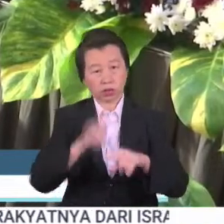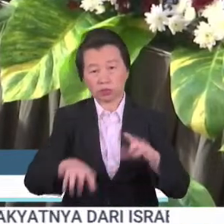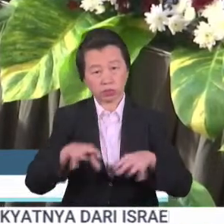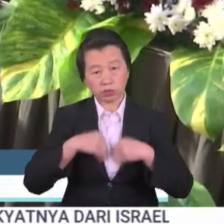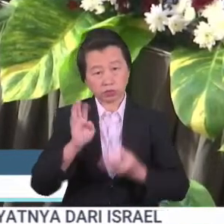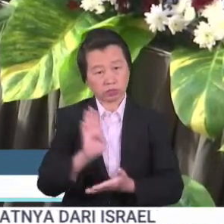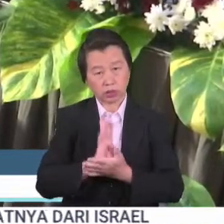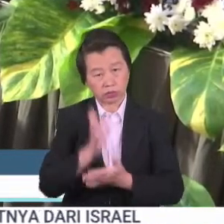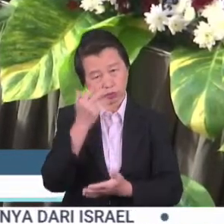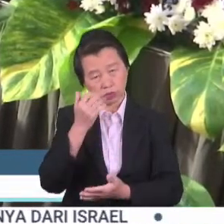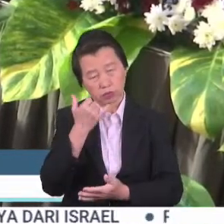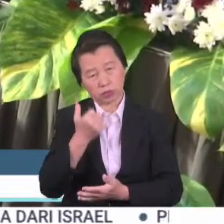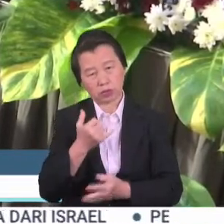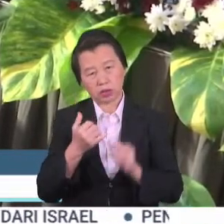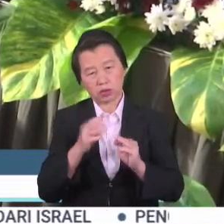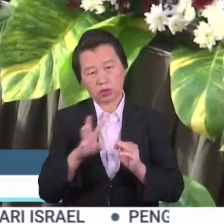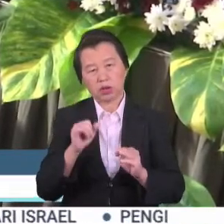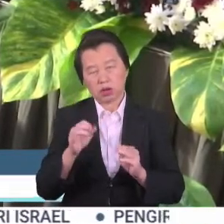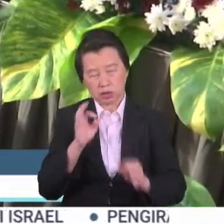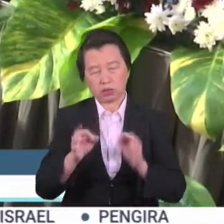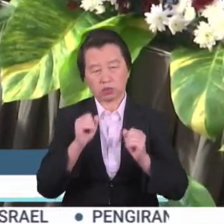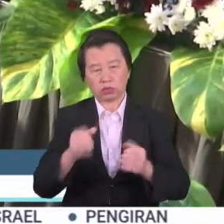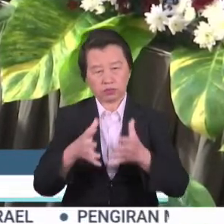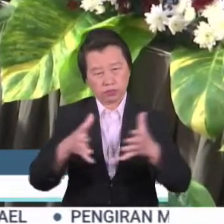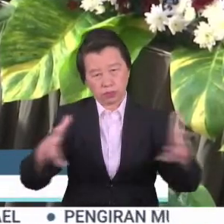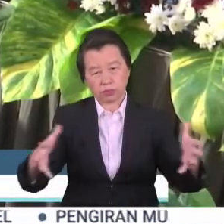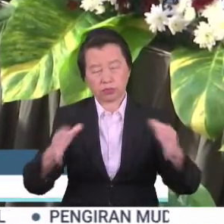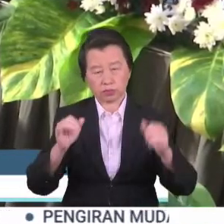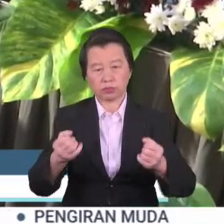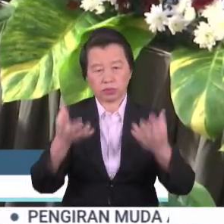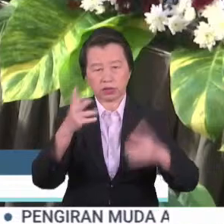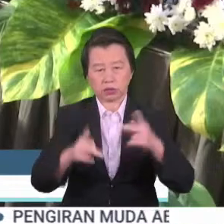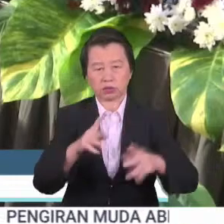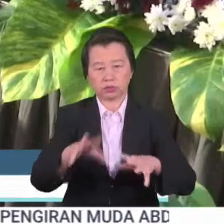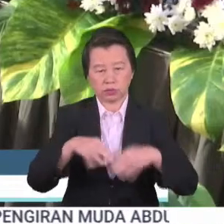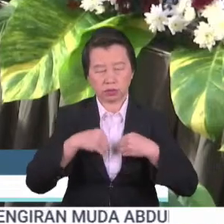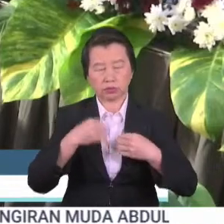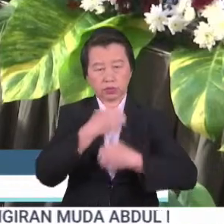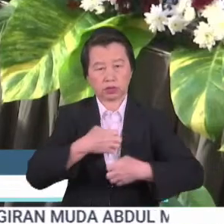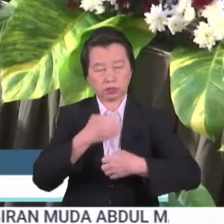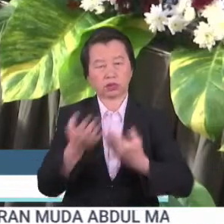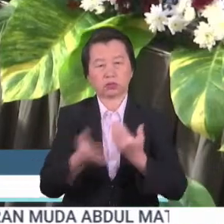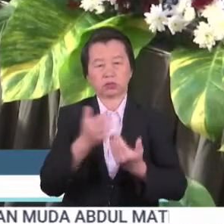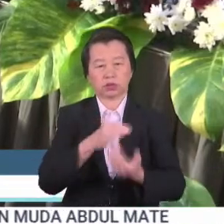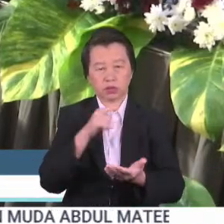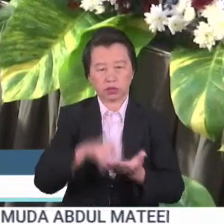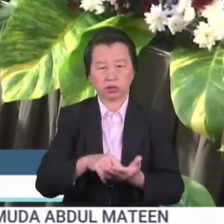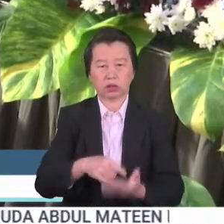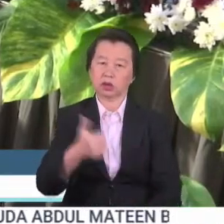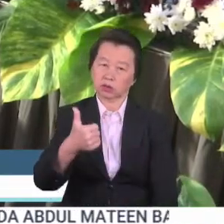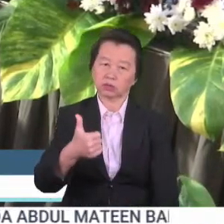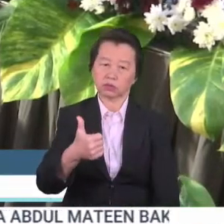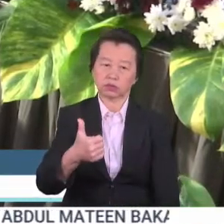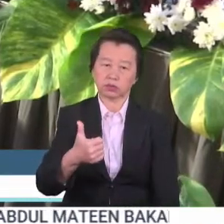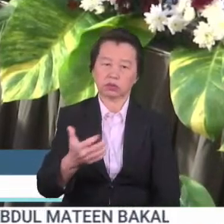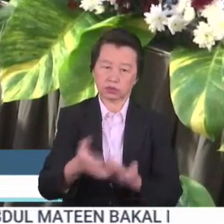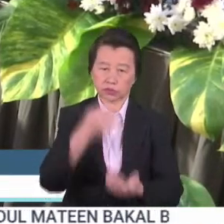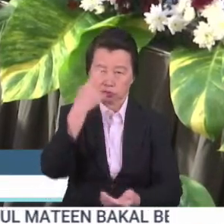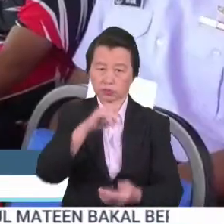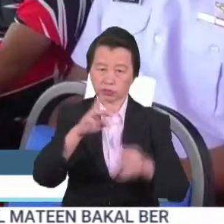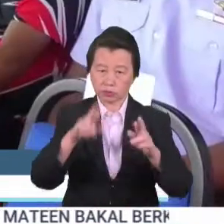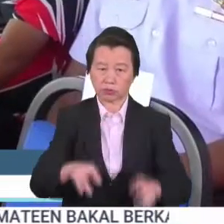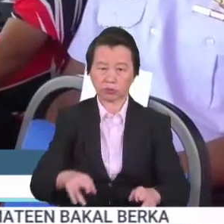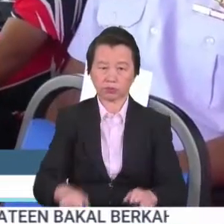kan Jadi mungkin kalau boleh diperluaskan lagi lebih banyak orang dapat menikmati kemudahan macam ni tapi memang Baguslah ada kan senang untuk